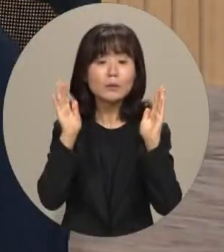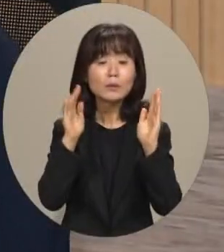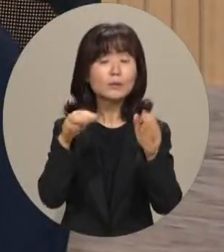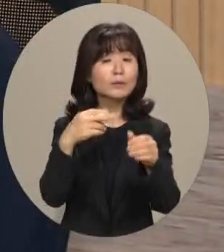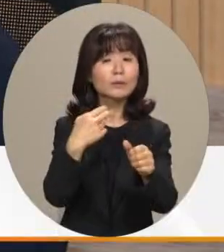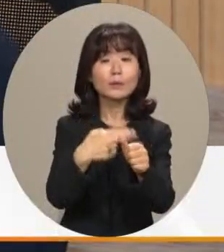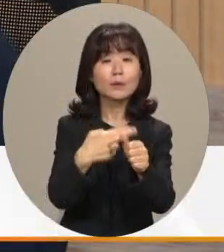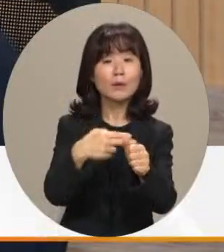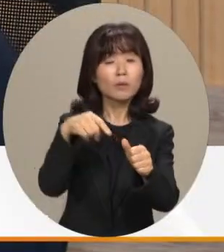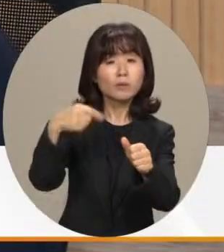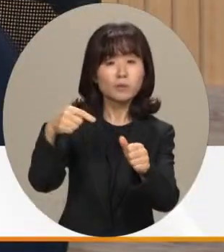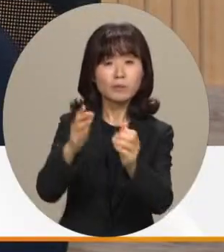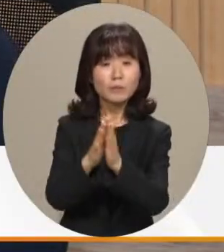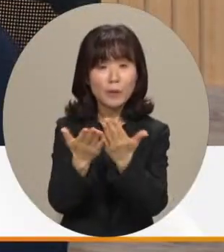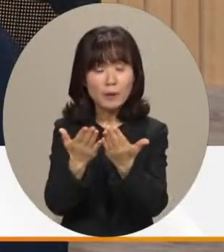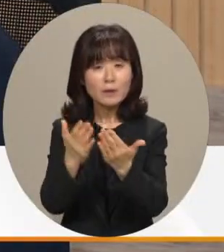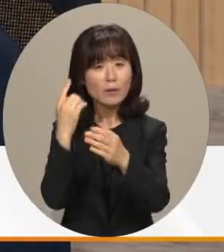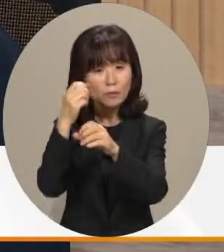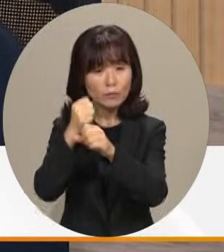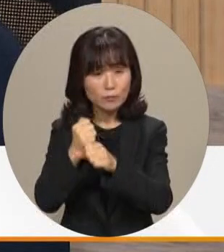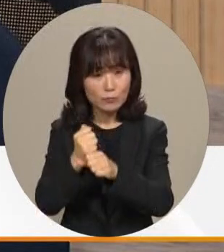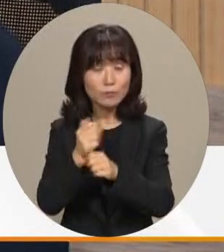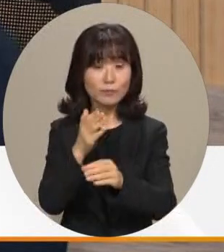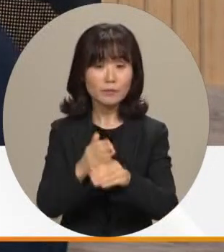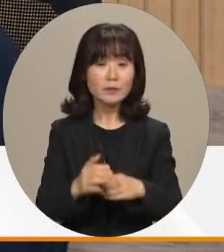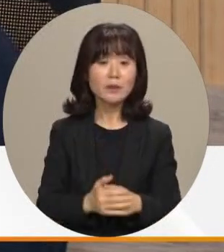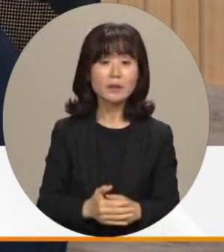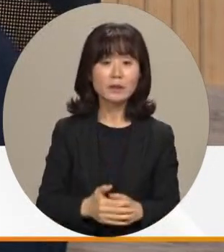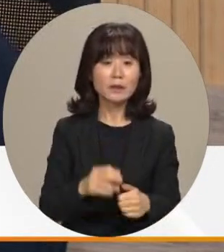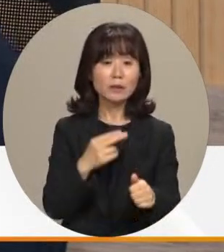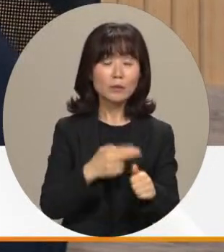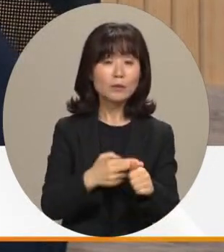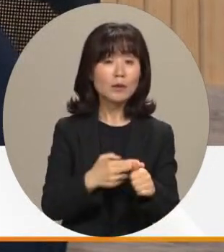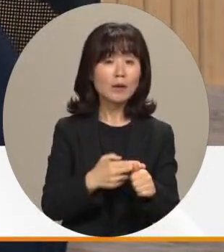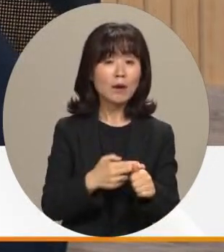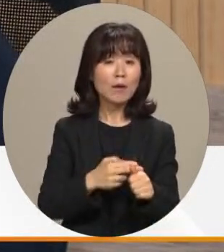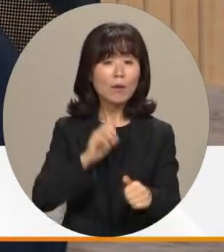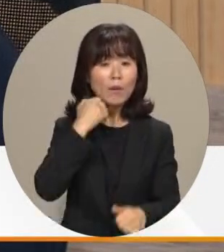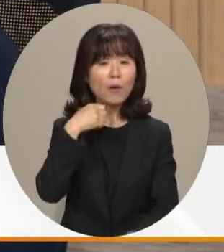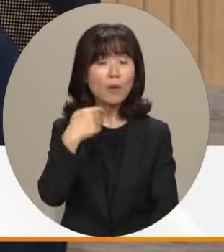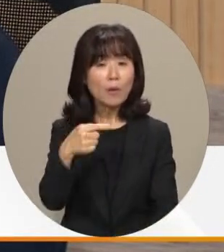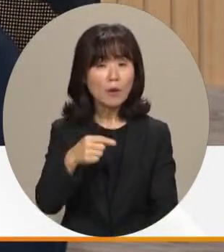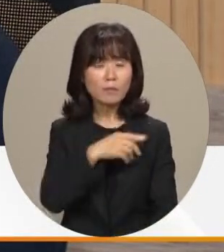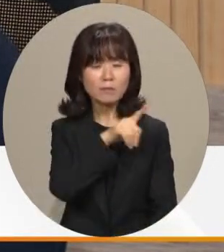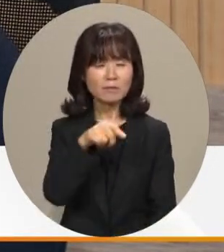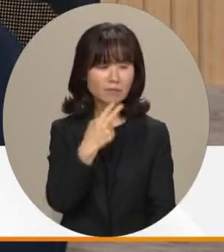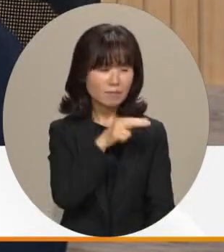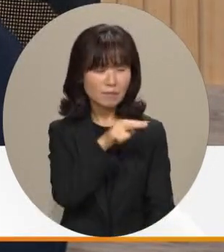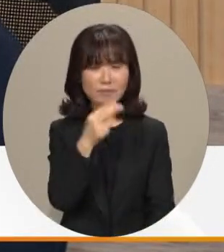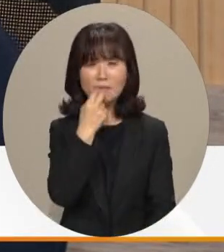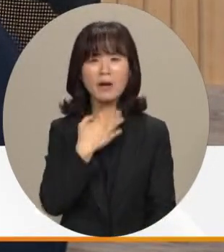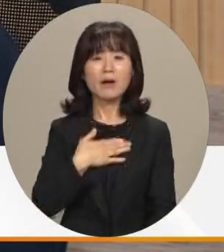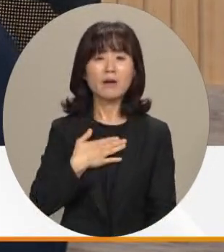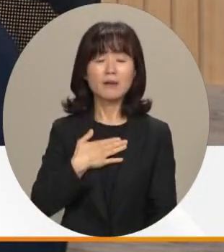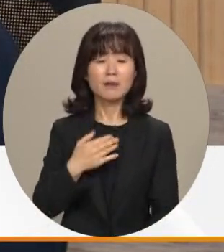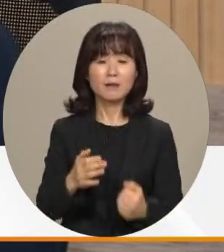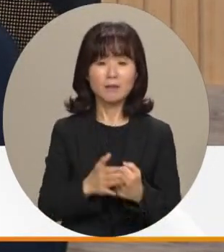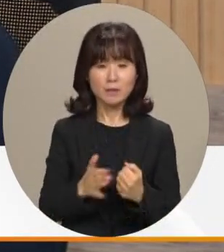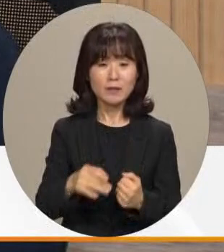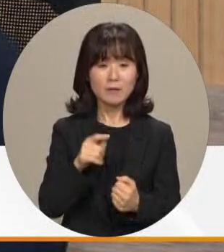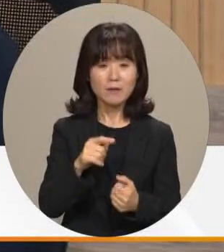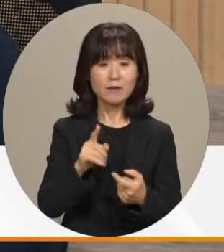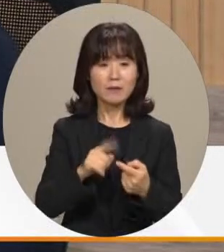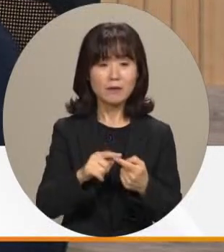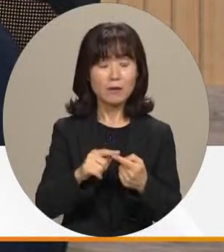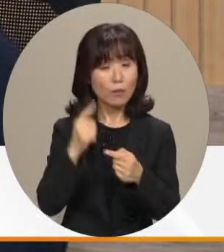현장 교사들은 뭐가 힘든지를 좀 저희가 잘 가까이서 알고 있기 때문에 그런 부분들을 교사 연구에 조금 관심 있는 사람들이